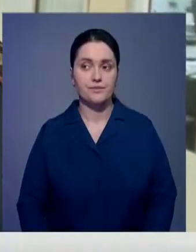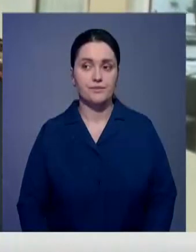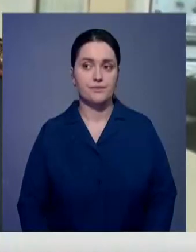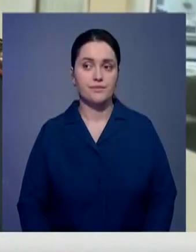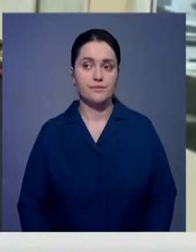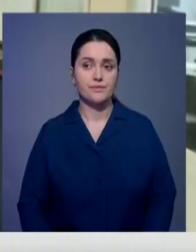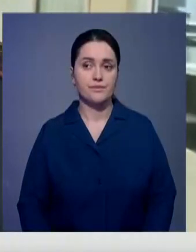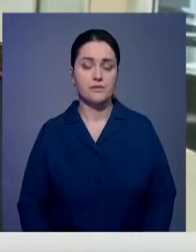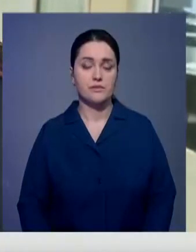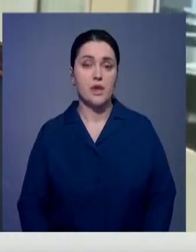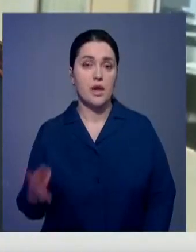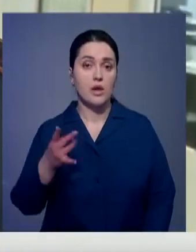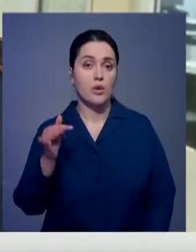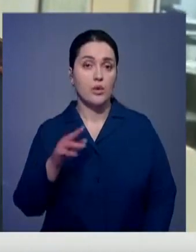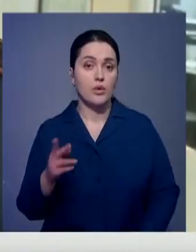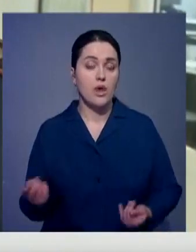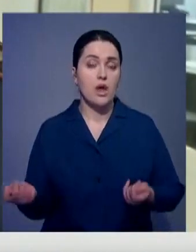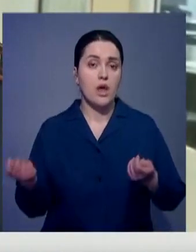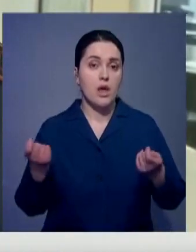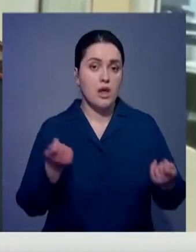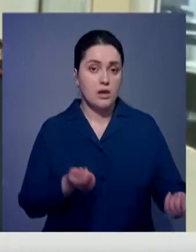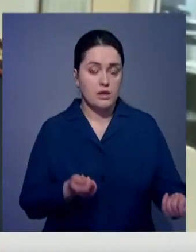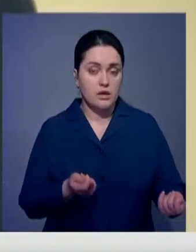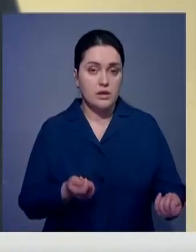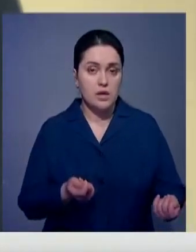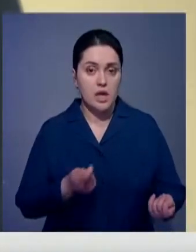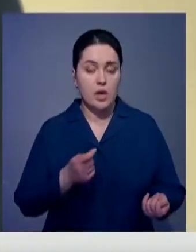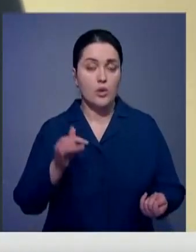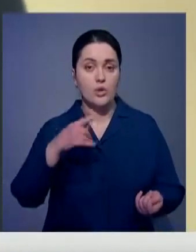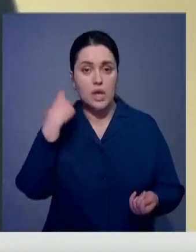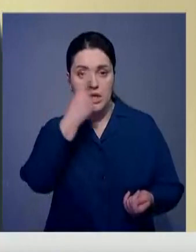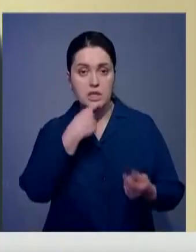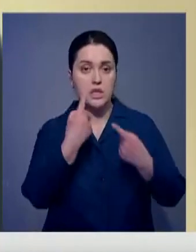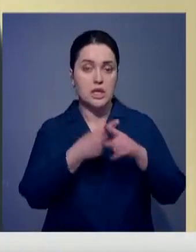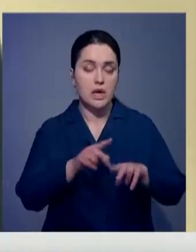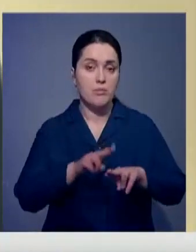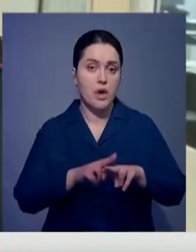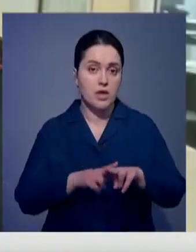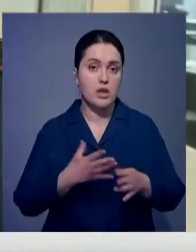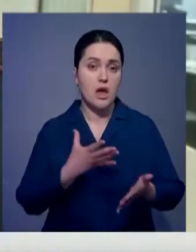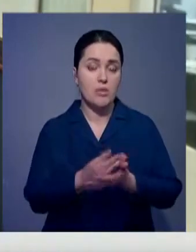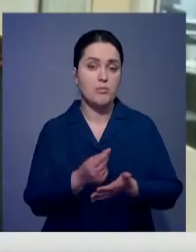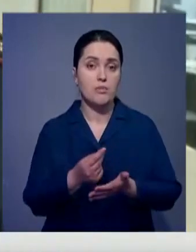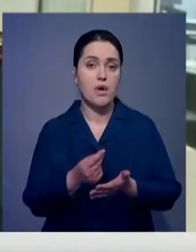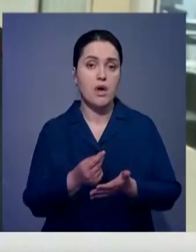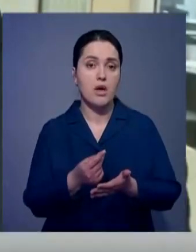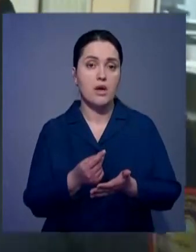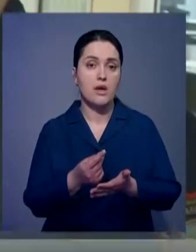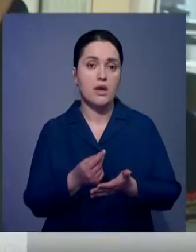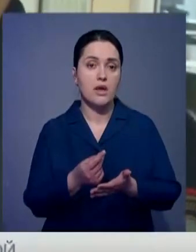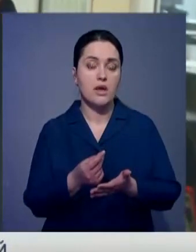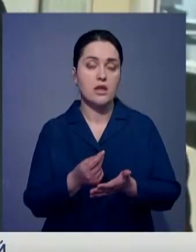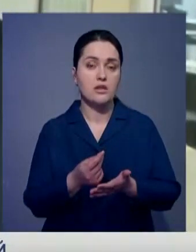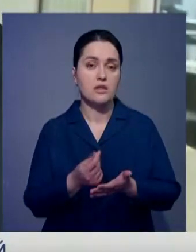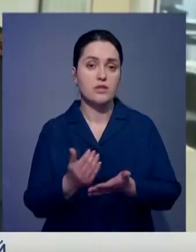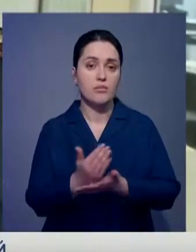Первично это удостоверение личности, должен предоставить владелец техпаспорт, оплатить сбор за первичную регистрацию, это около